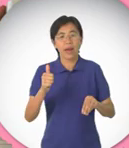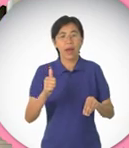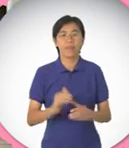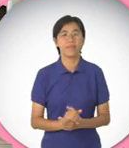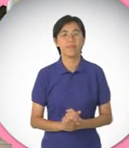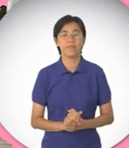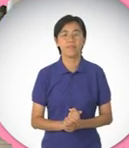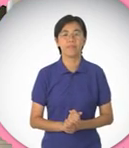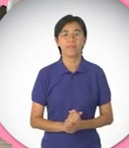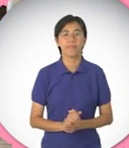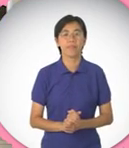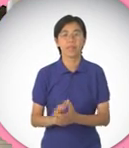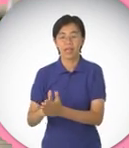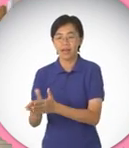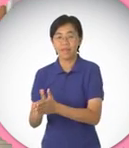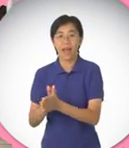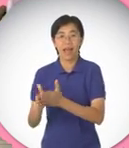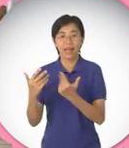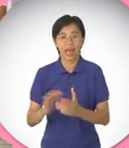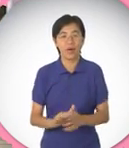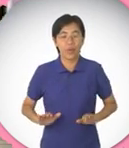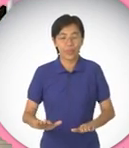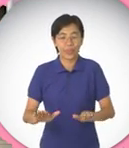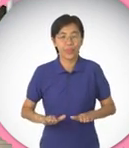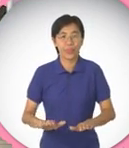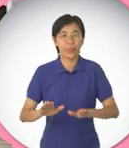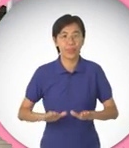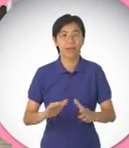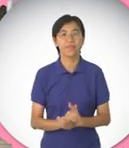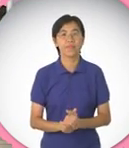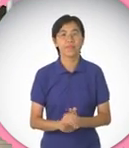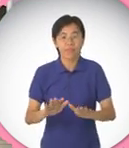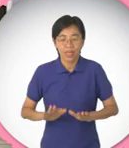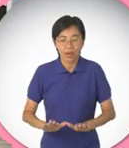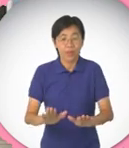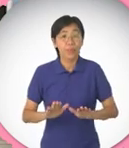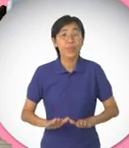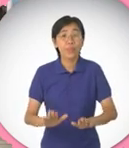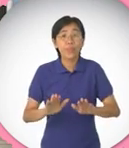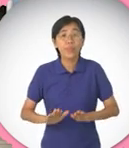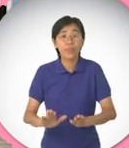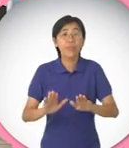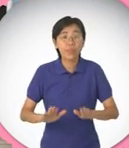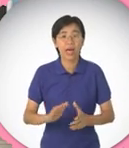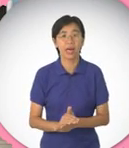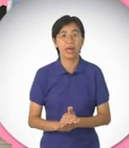นะคะเสร็จแล้วก็มือแตะแป้งนิดนึงแล้วก็คลึงปลายให้เรียวกว่าตรงกลางนะ